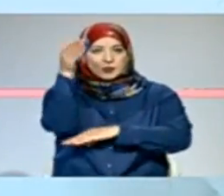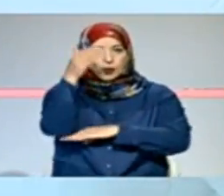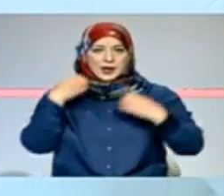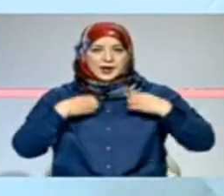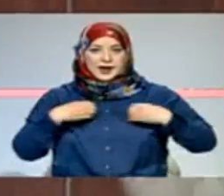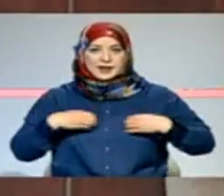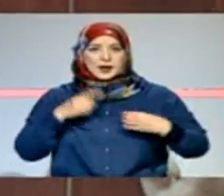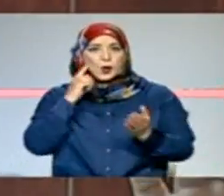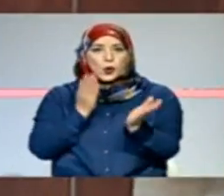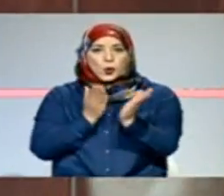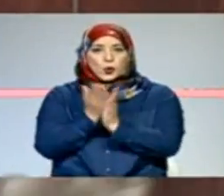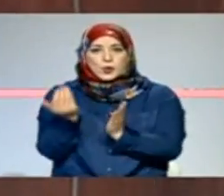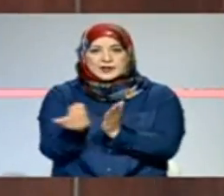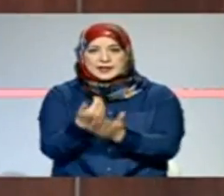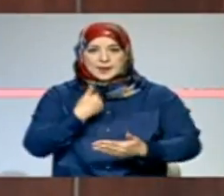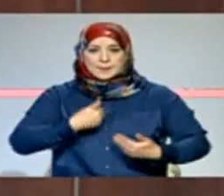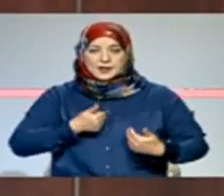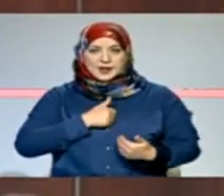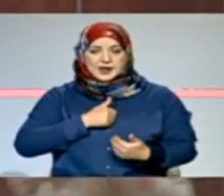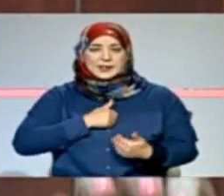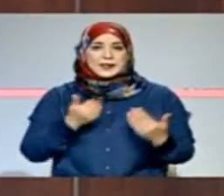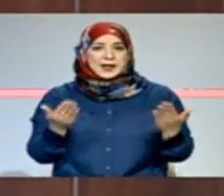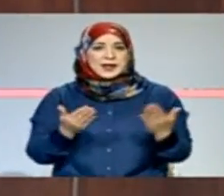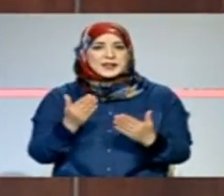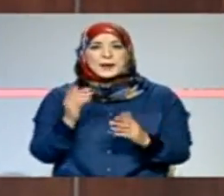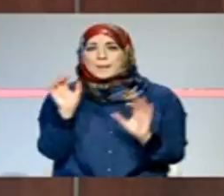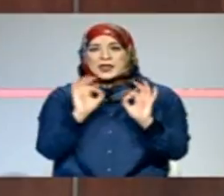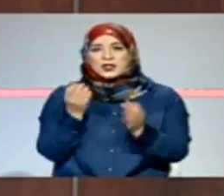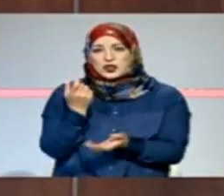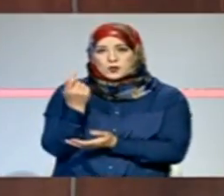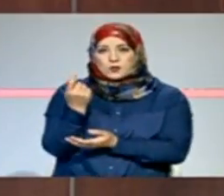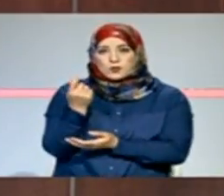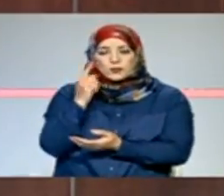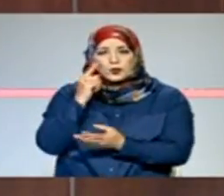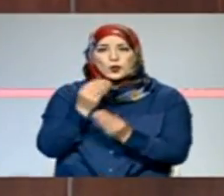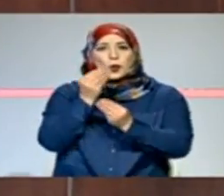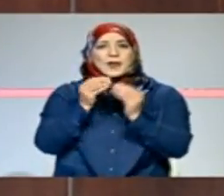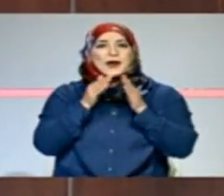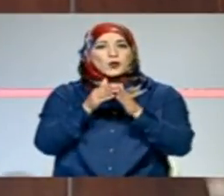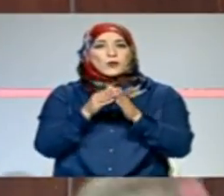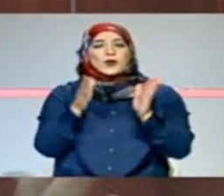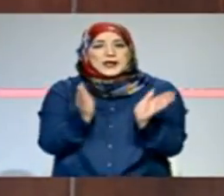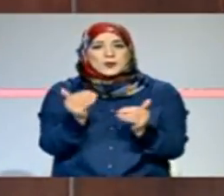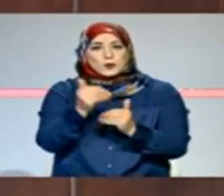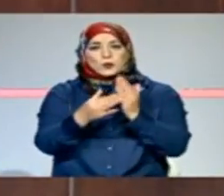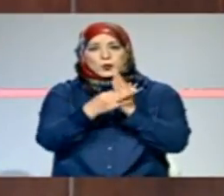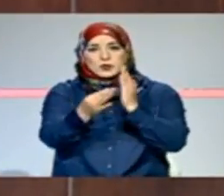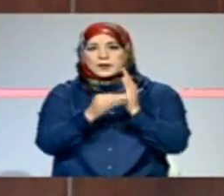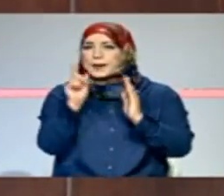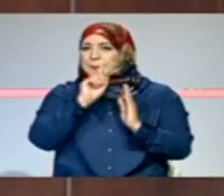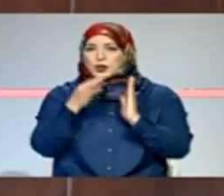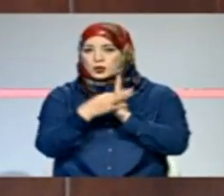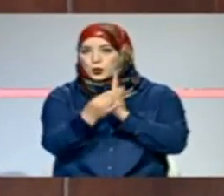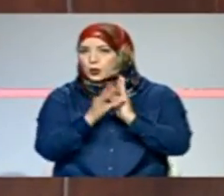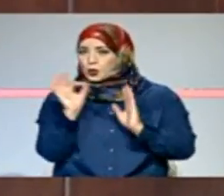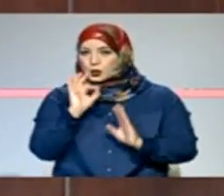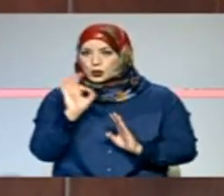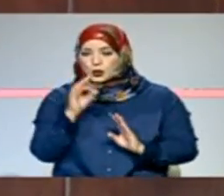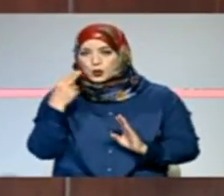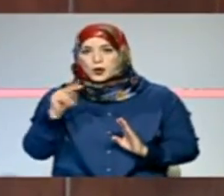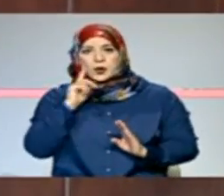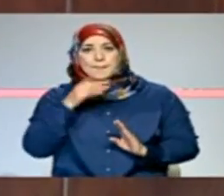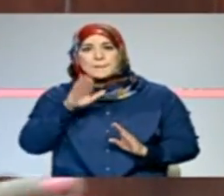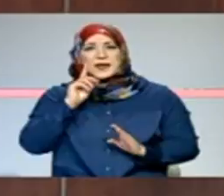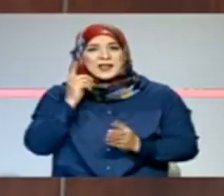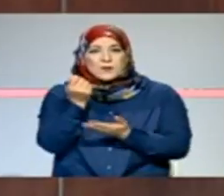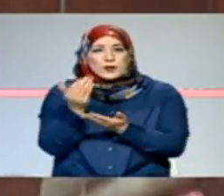حقوق السحب هذه ليست عملة ولا مطالب على صندوق النقد الدولي، بمعنى ماهيش قروض، بل هي